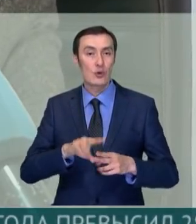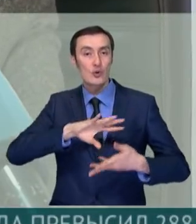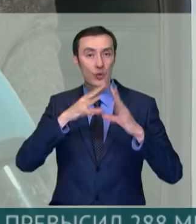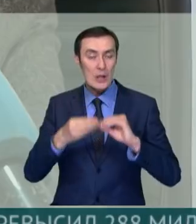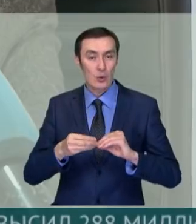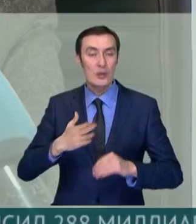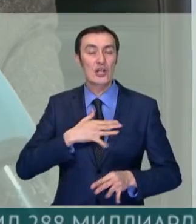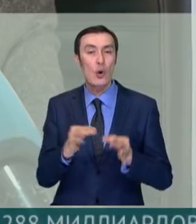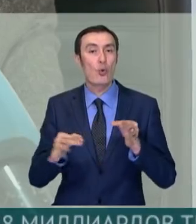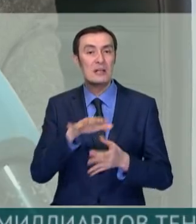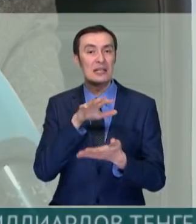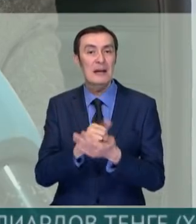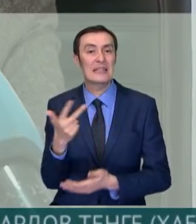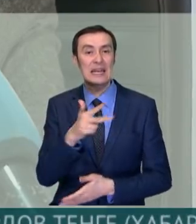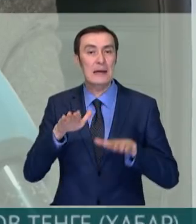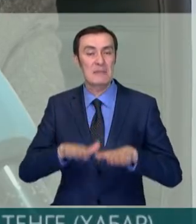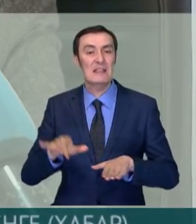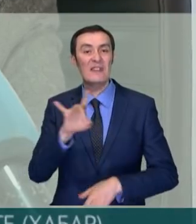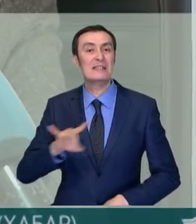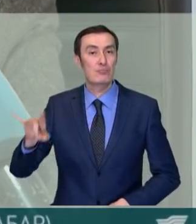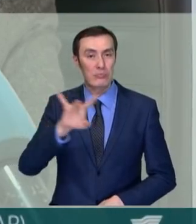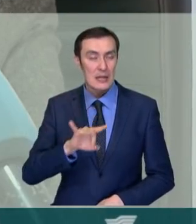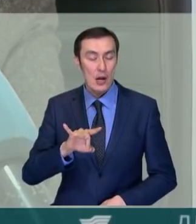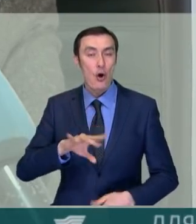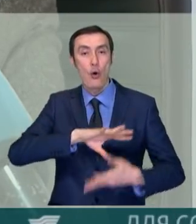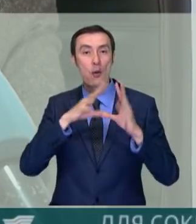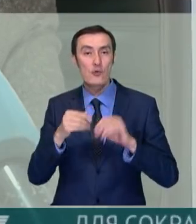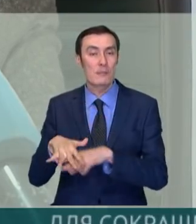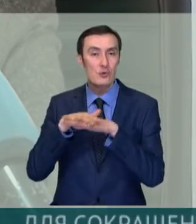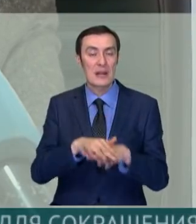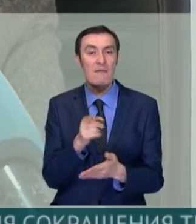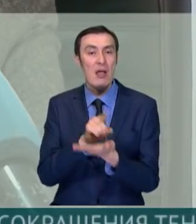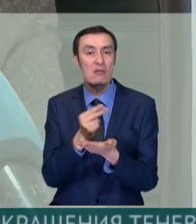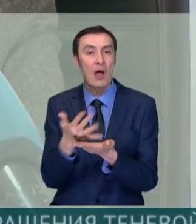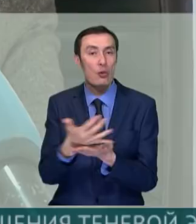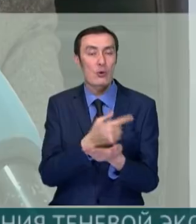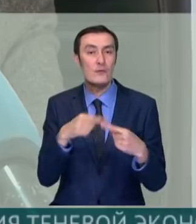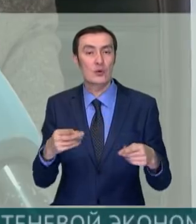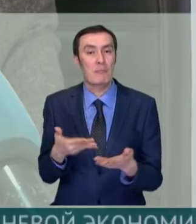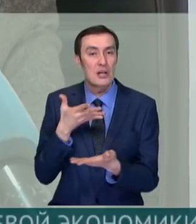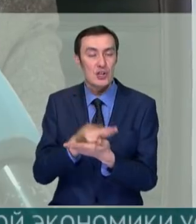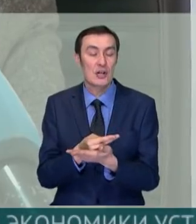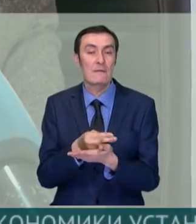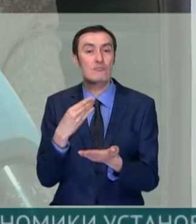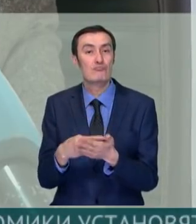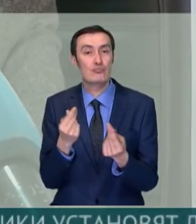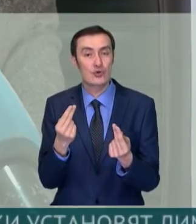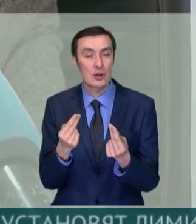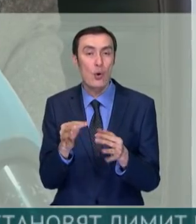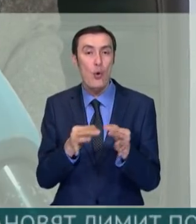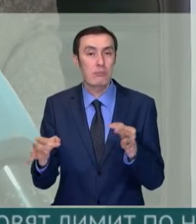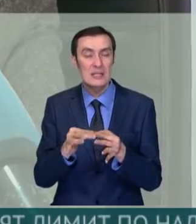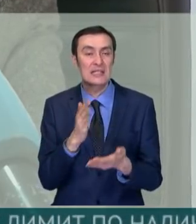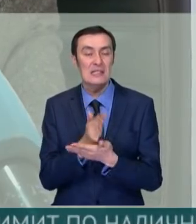показателю область занимает 3-е место в республике. Объем поступлений налогов и других платежей в местный бюджет составил